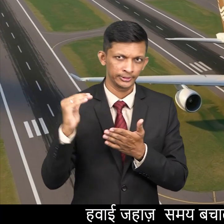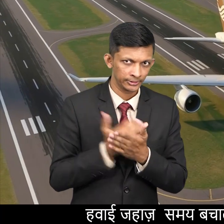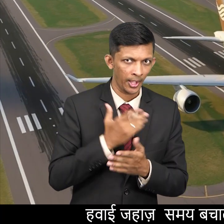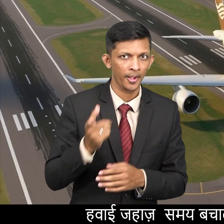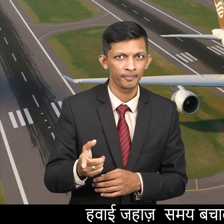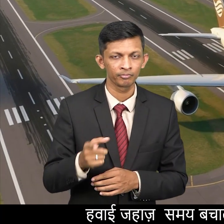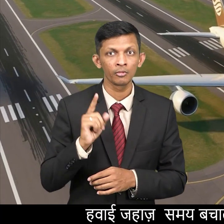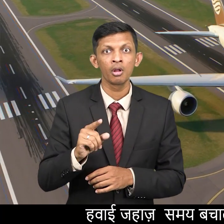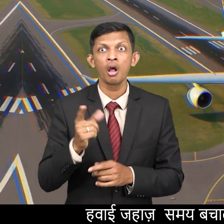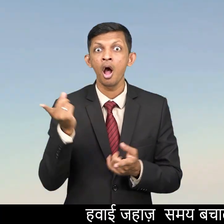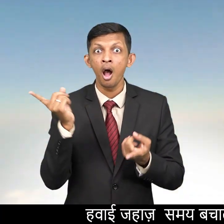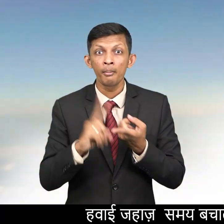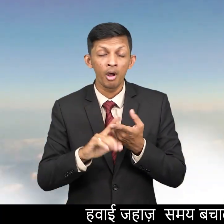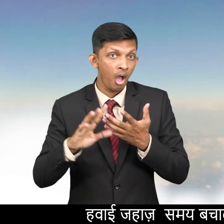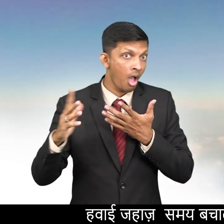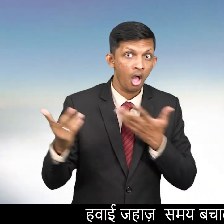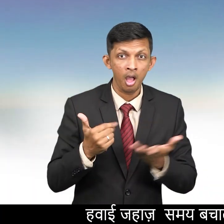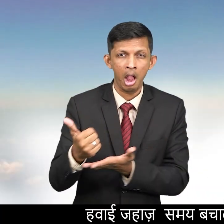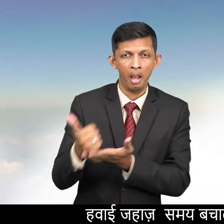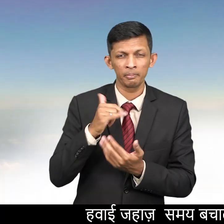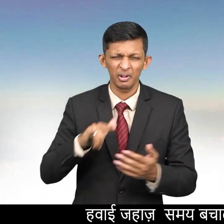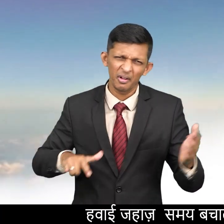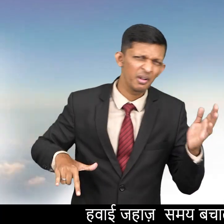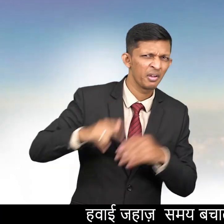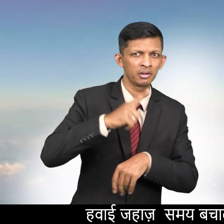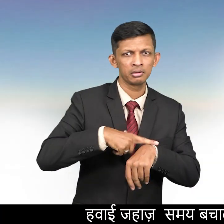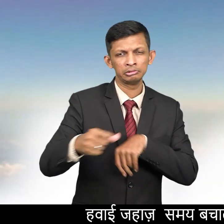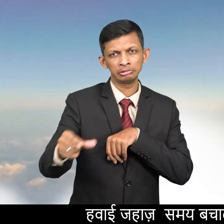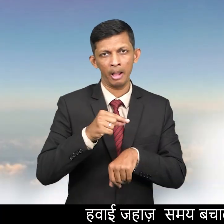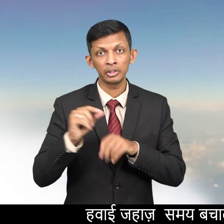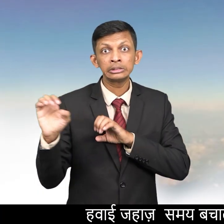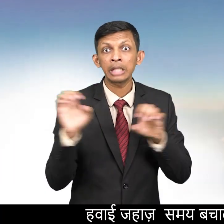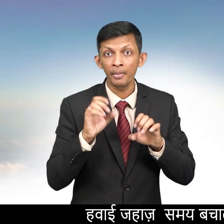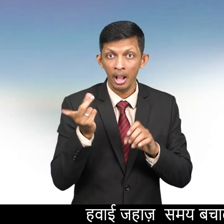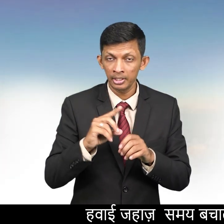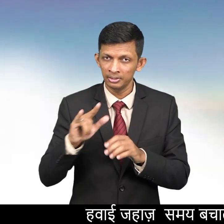हवाई जहाज समय बचाते हैं और आपात स्थितियों के दौरान मदद करते हैं।